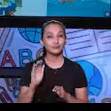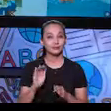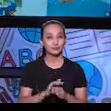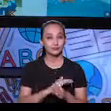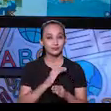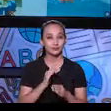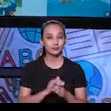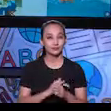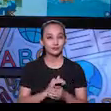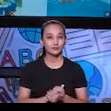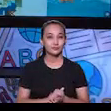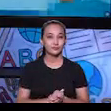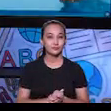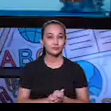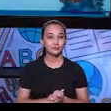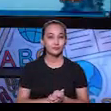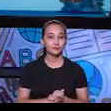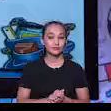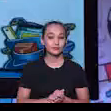Молодцы!